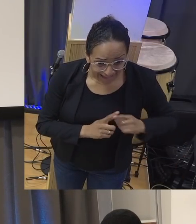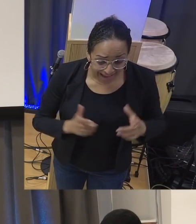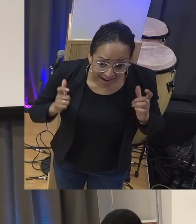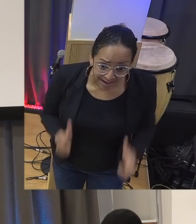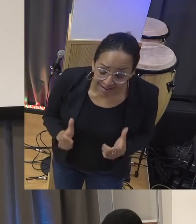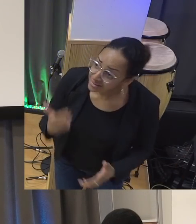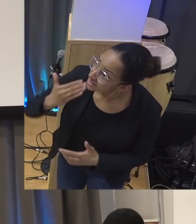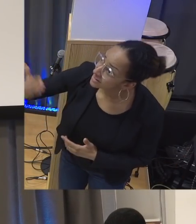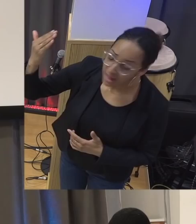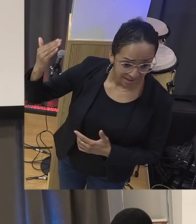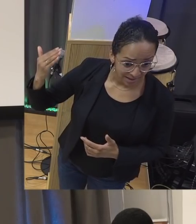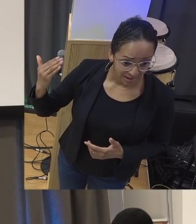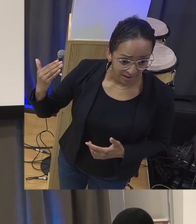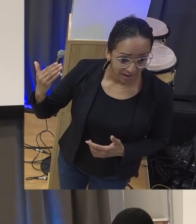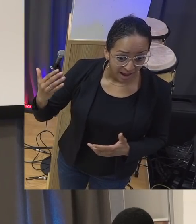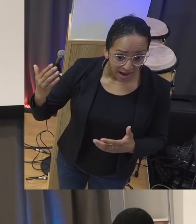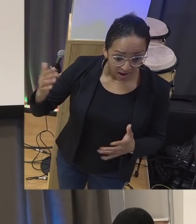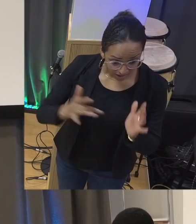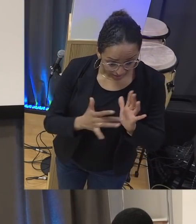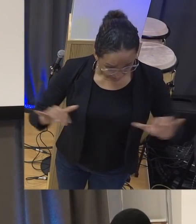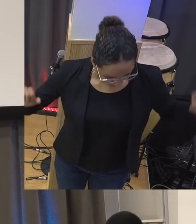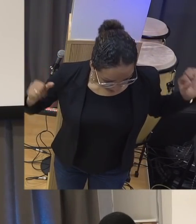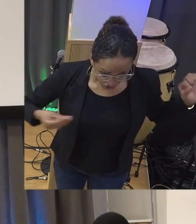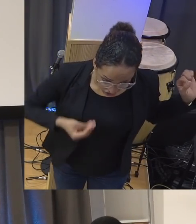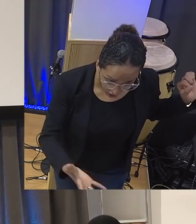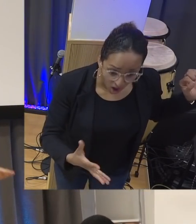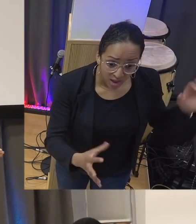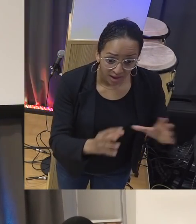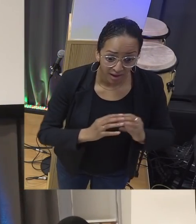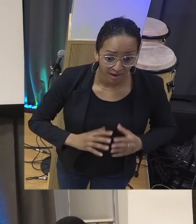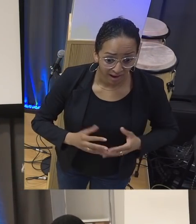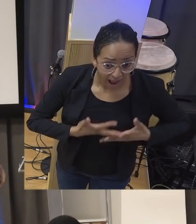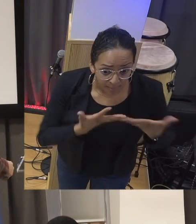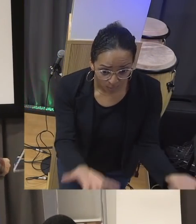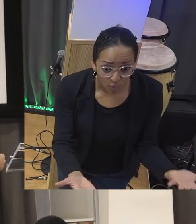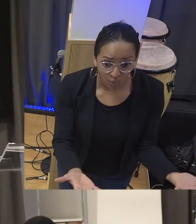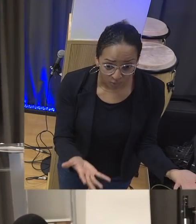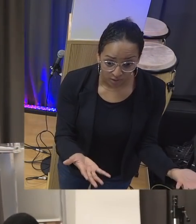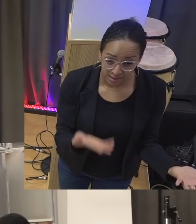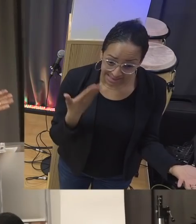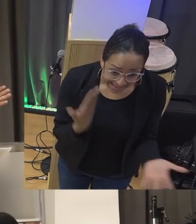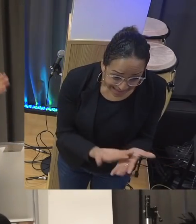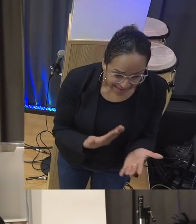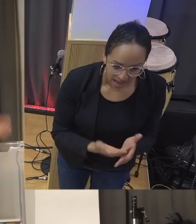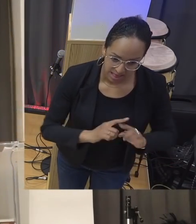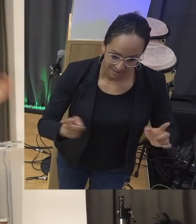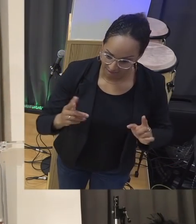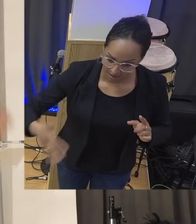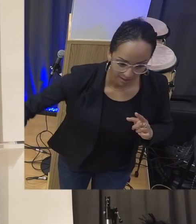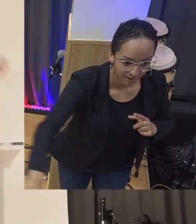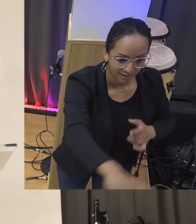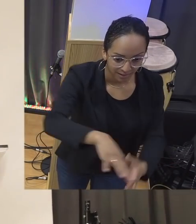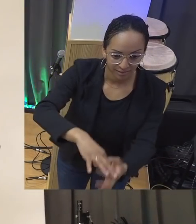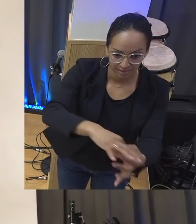de pouvoir avoir cet amour dans nos cœurs. Ça fait toute la différence. Le chrétien se définit